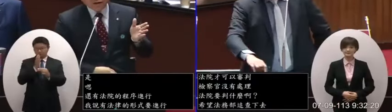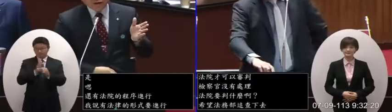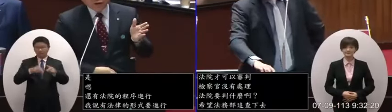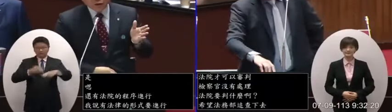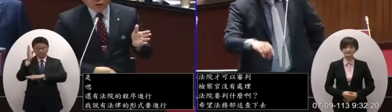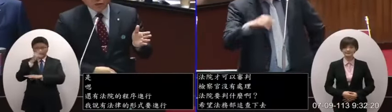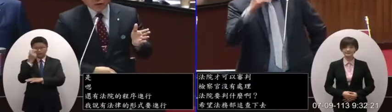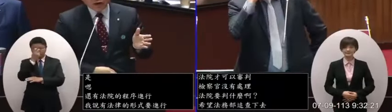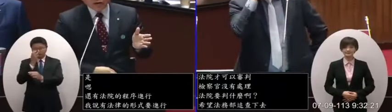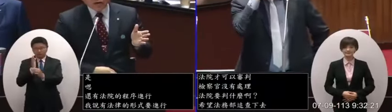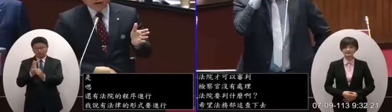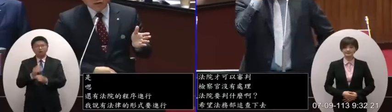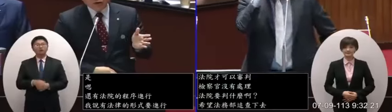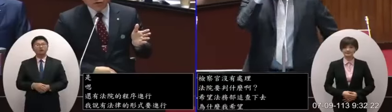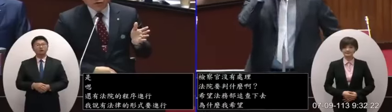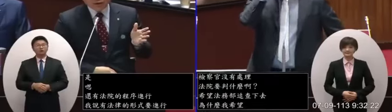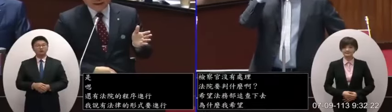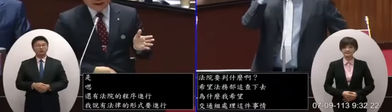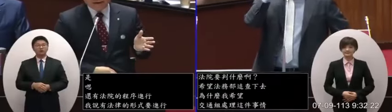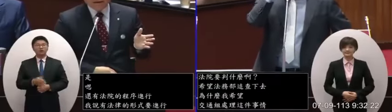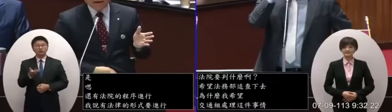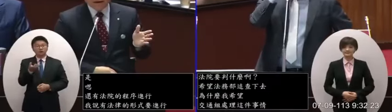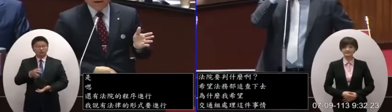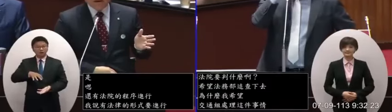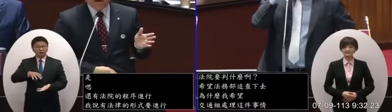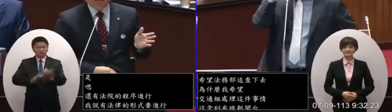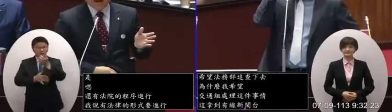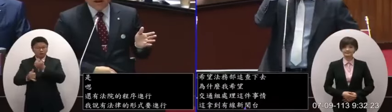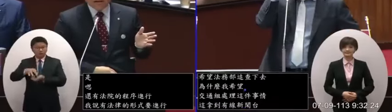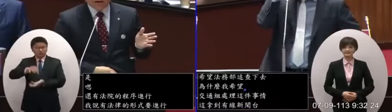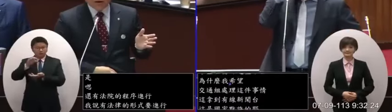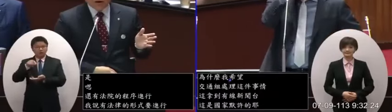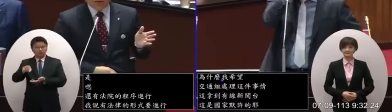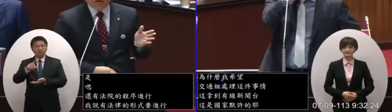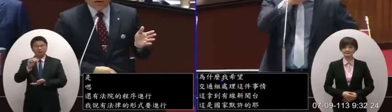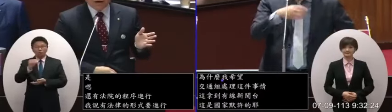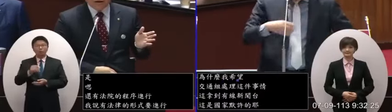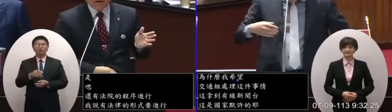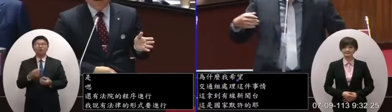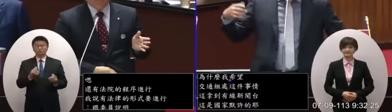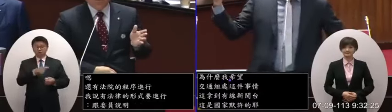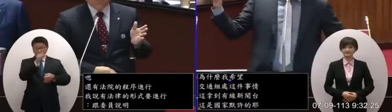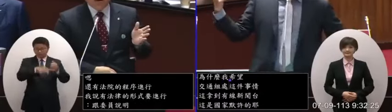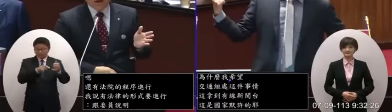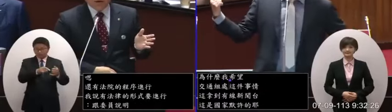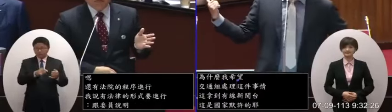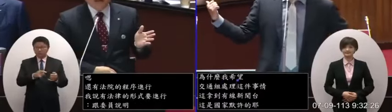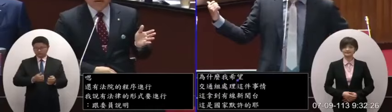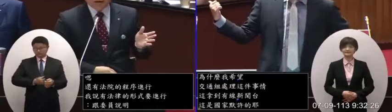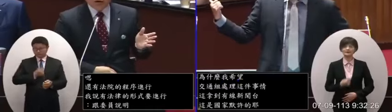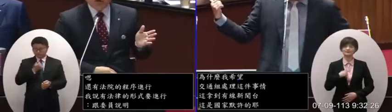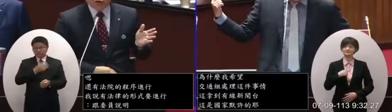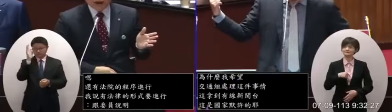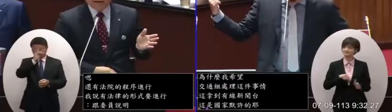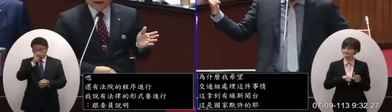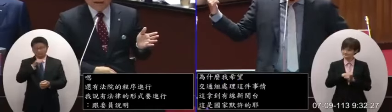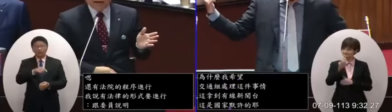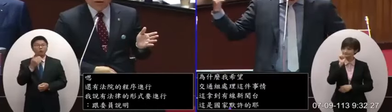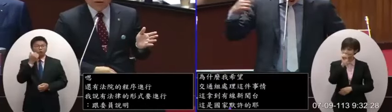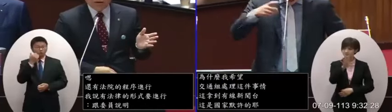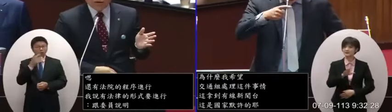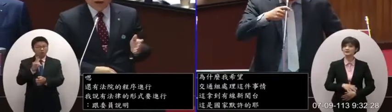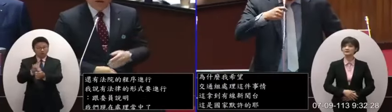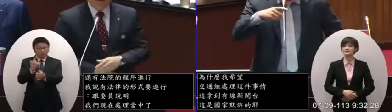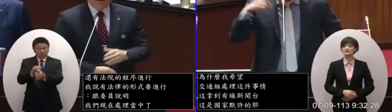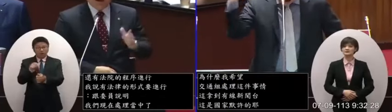调查，这个有没有刚才委员所讲的，在个案里面来讲的话，有没有事实查证？ 来，我就直接跟你讲嘛， 变成有所谓诈